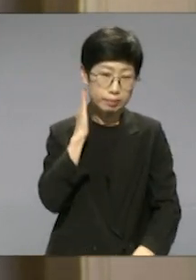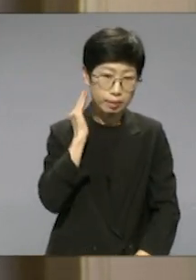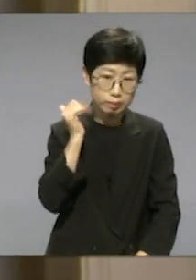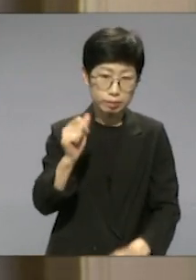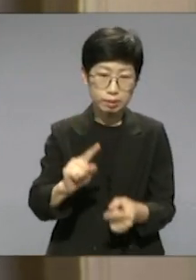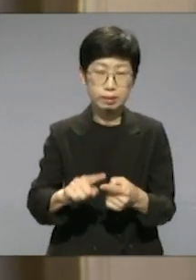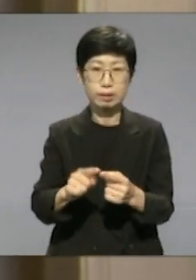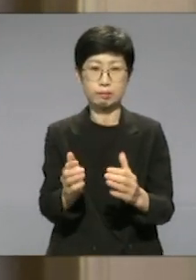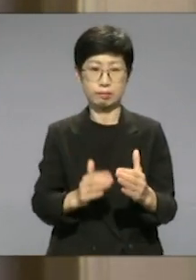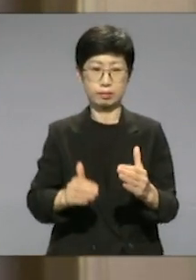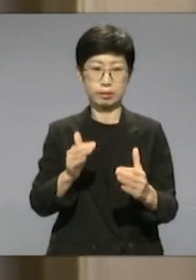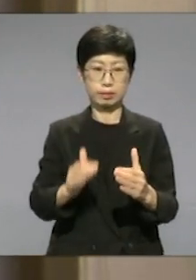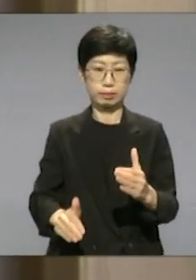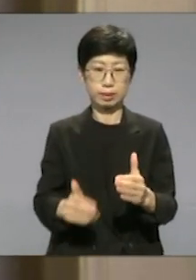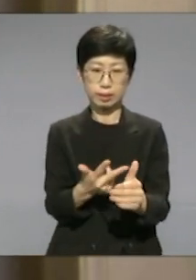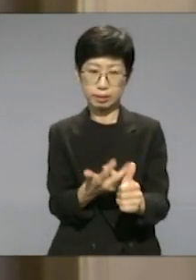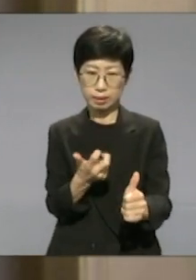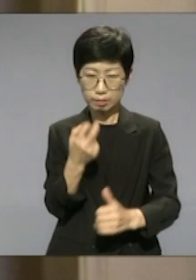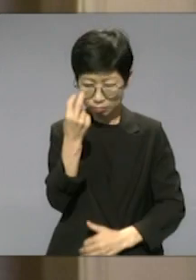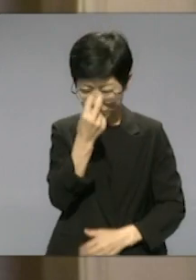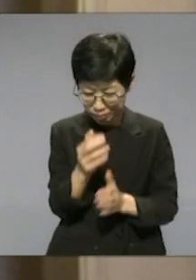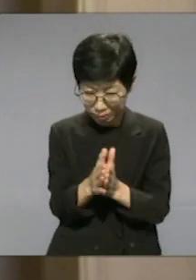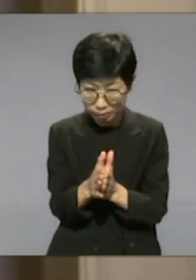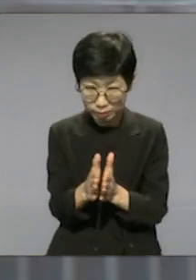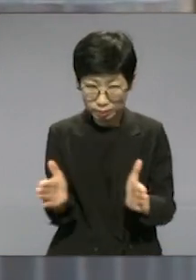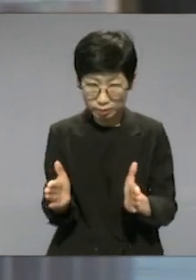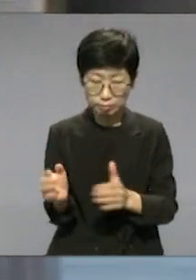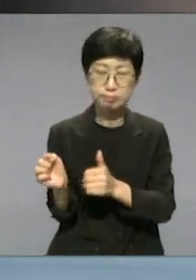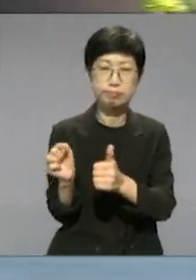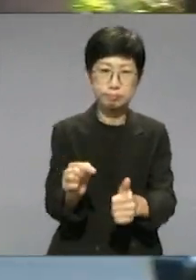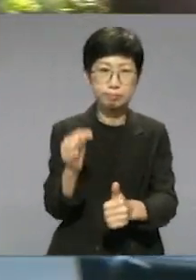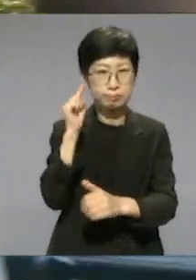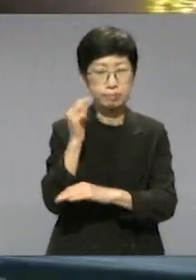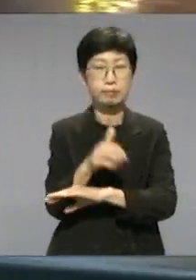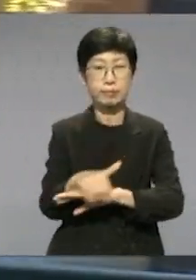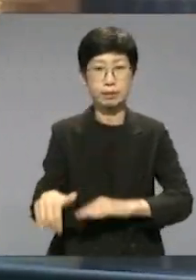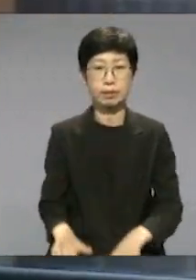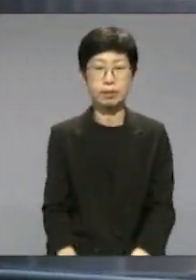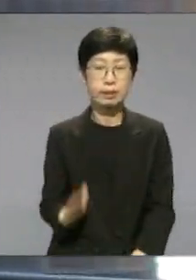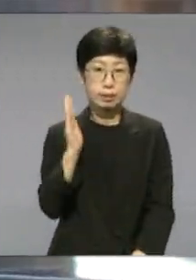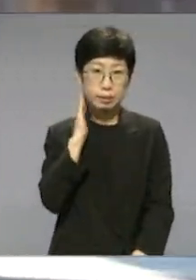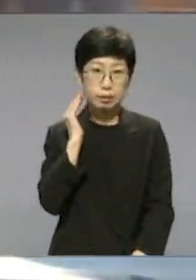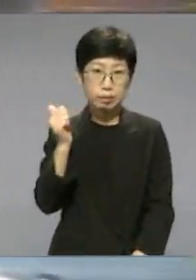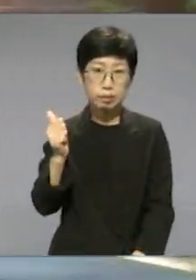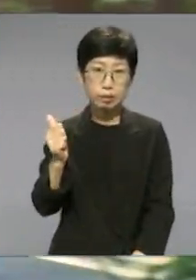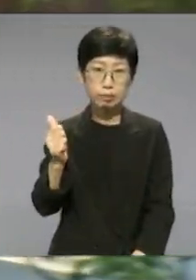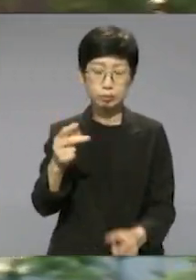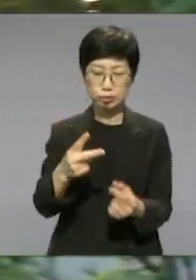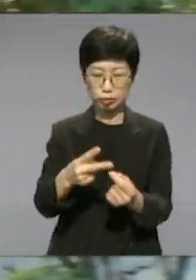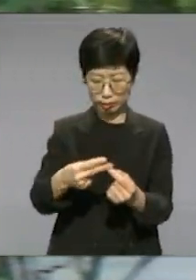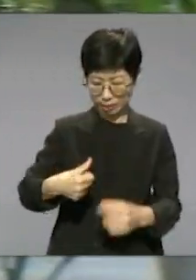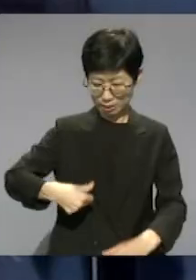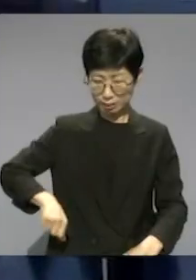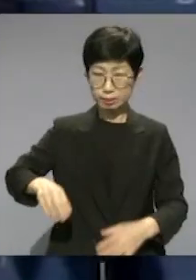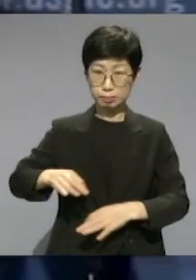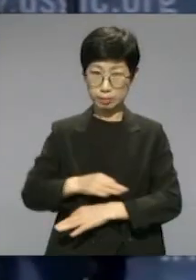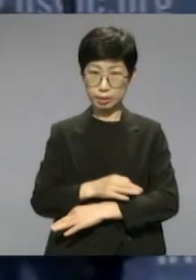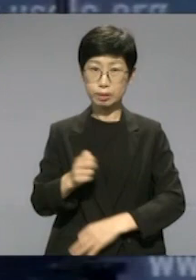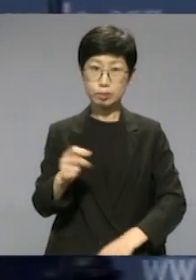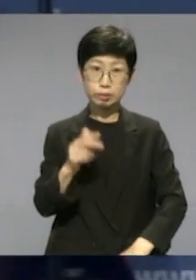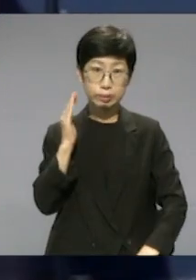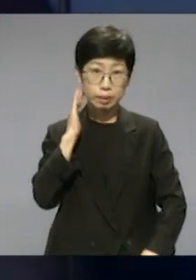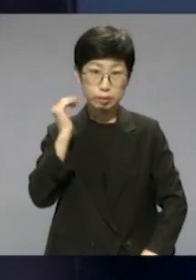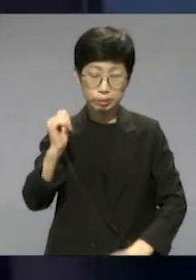formal impeachment inquiry into President Joe Biden. 바이든 대통령 차남 헌터 바이든의 비리와 바이든